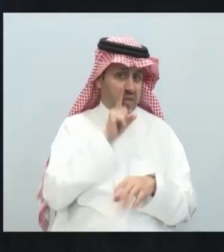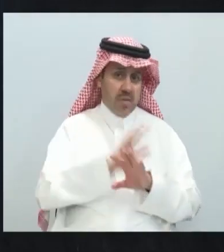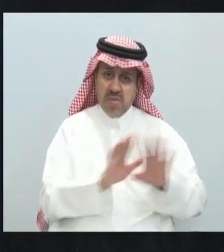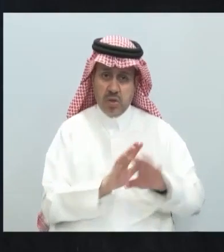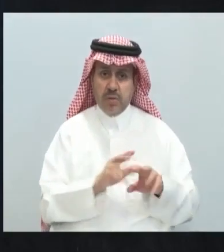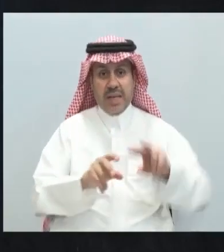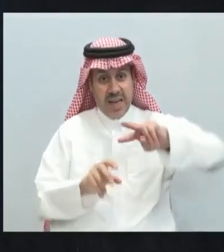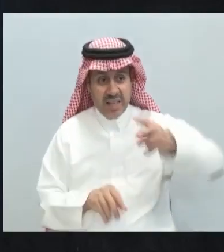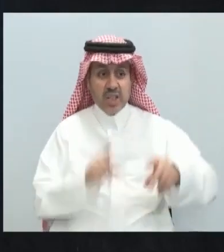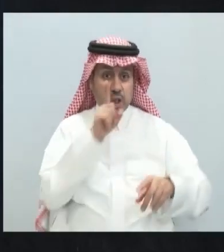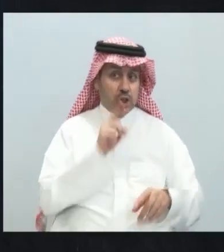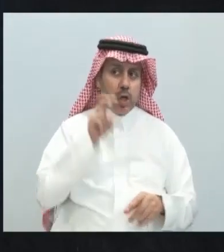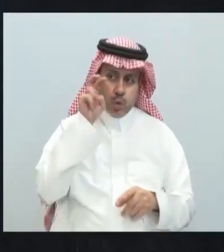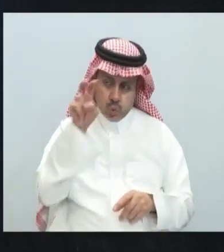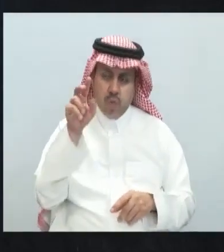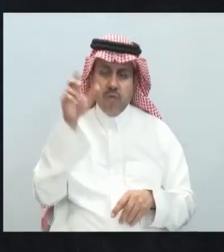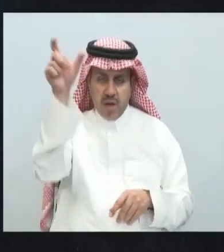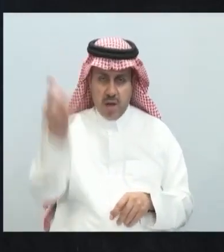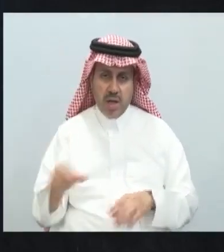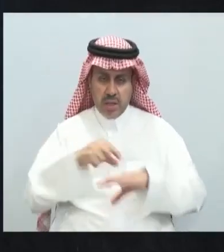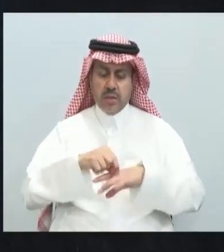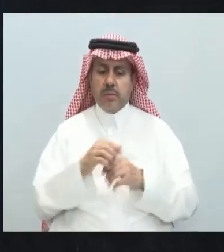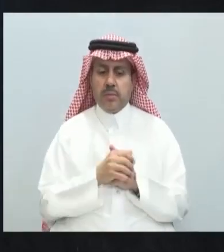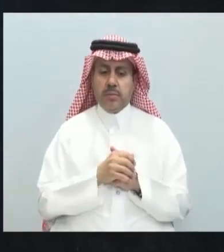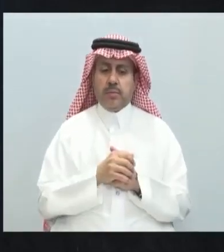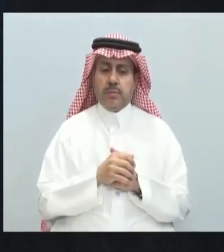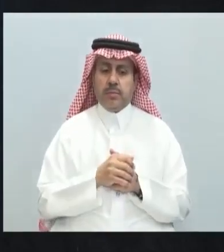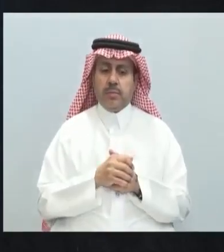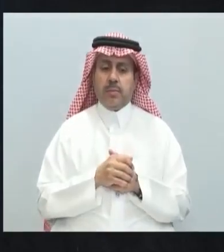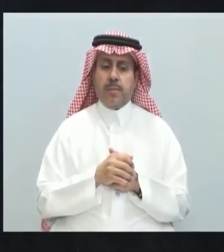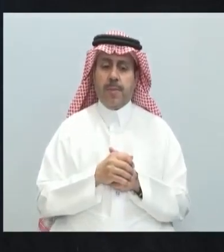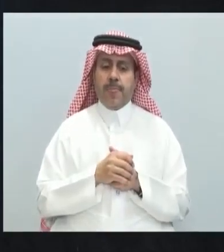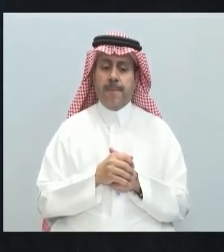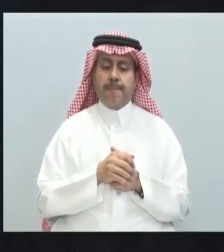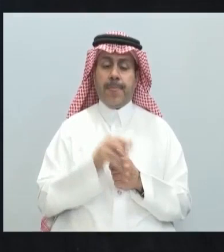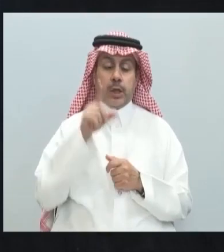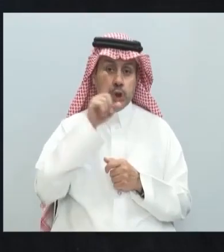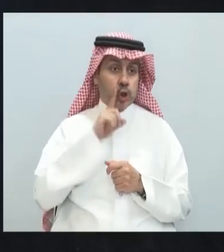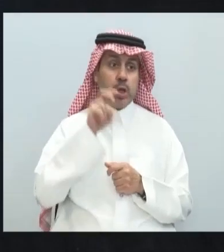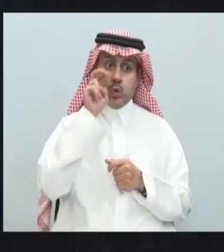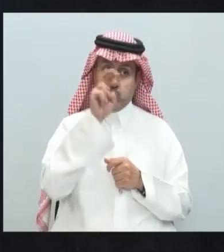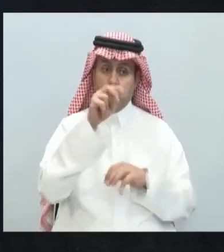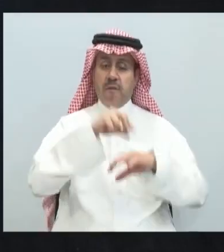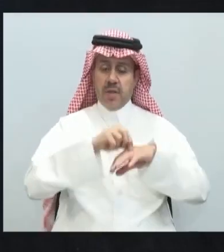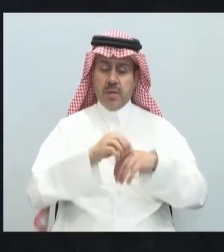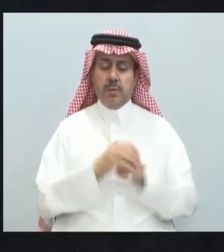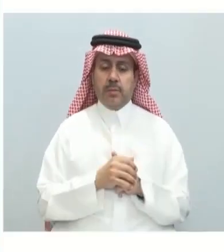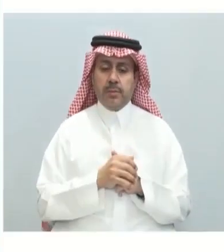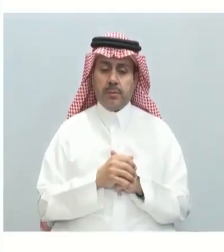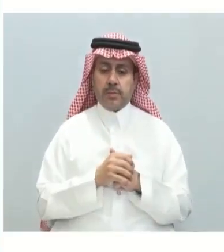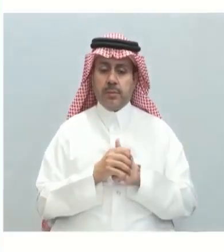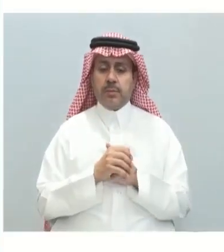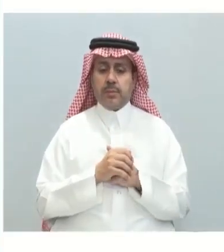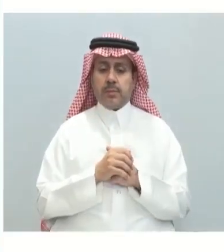الجن وهذا واقع لكن الله تعالى اعطى الجن هذه الخصله وانهم يرون بني ادم